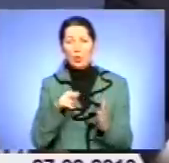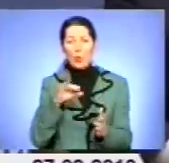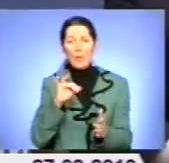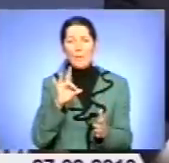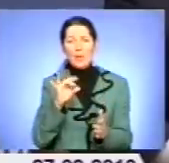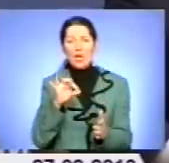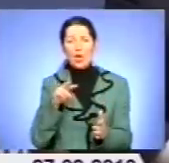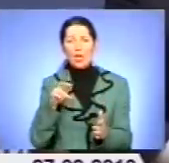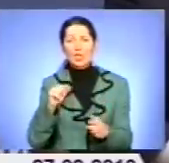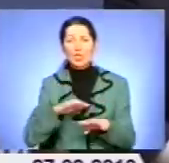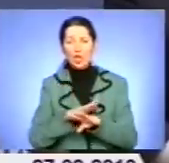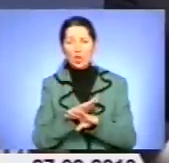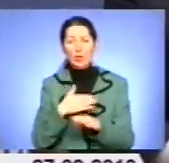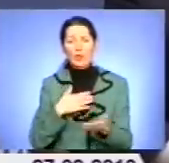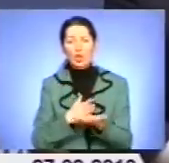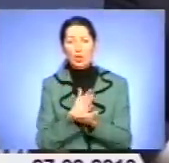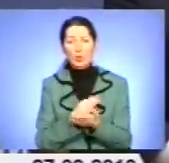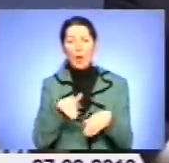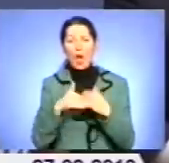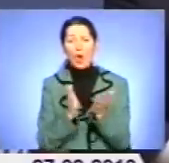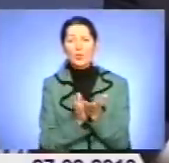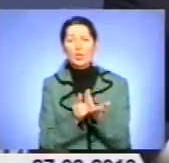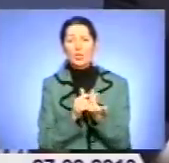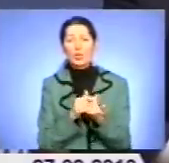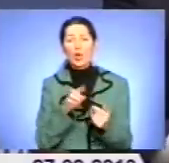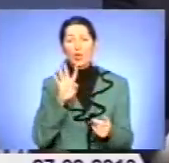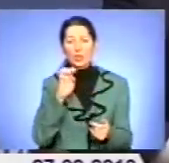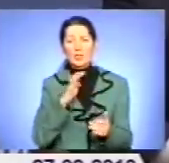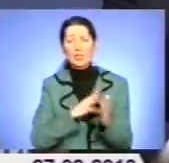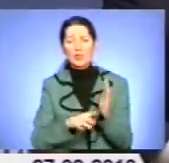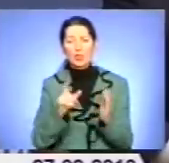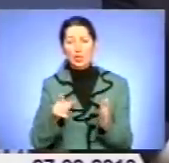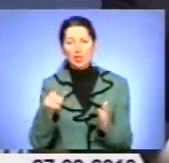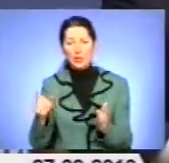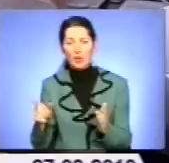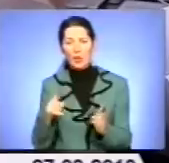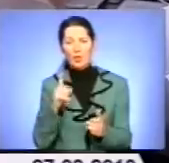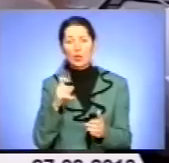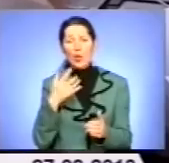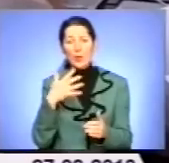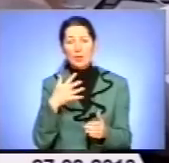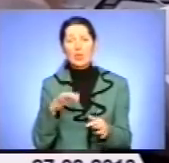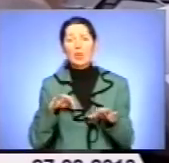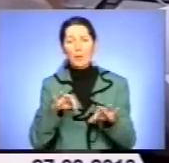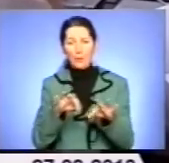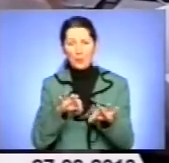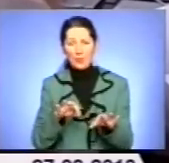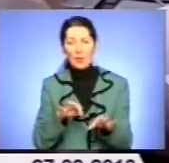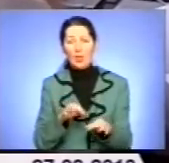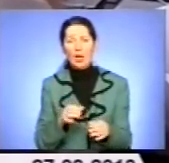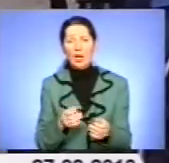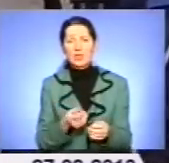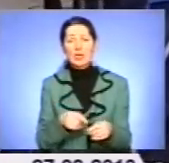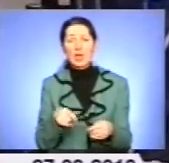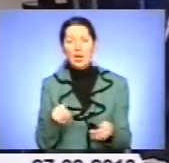службы общей численностью 490 человек и 150 единиц техники. За даними моніторингу Служби з